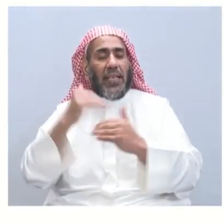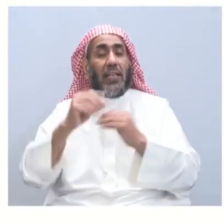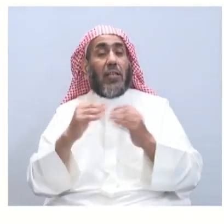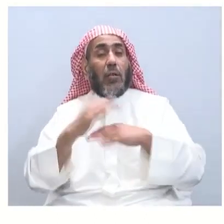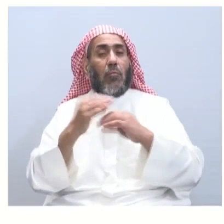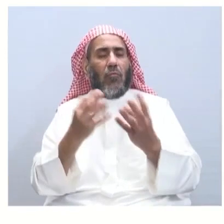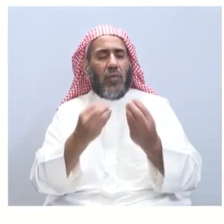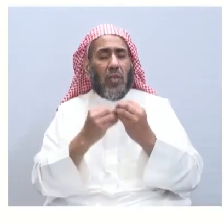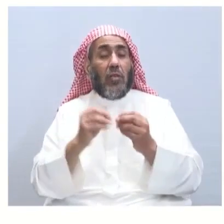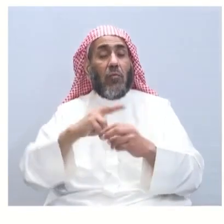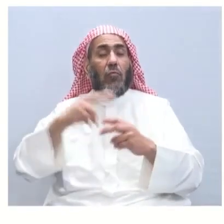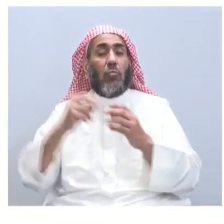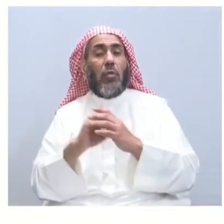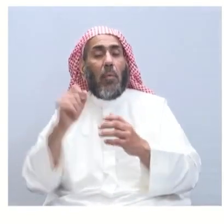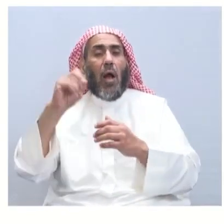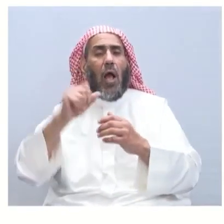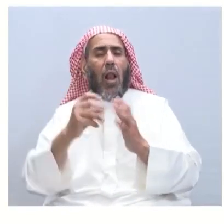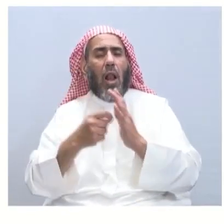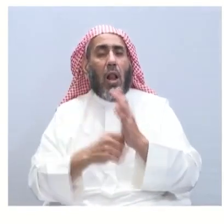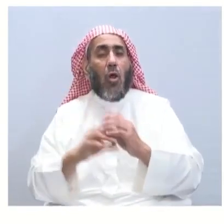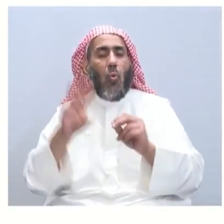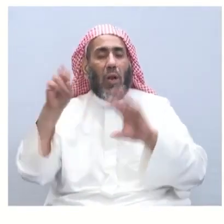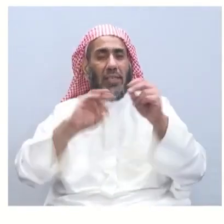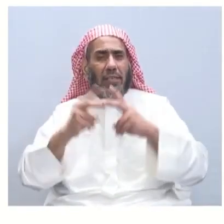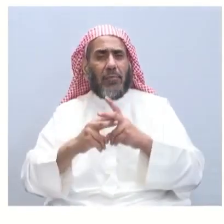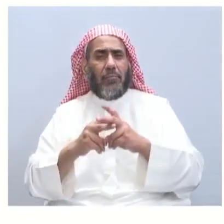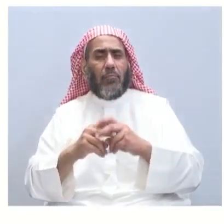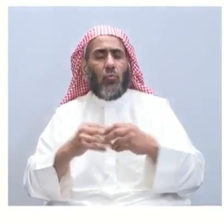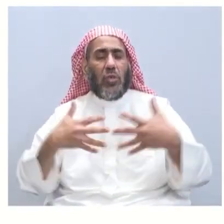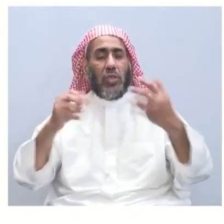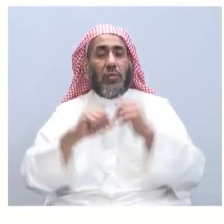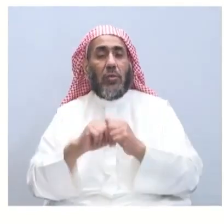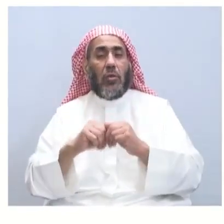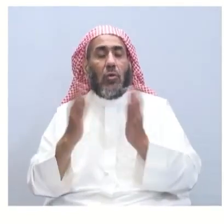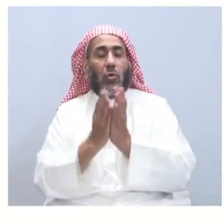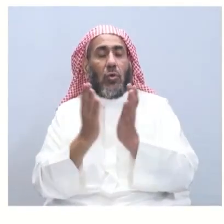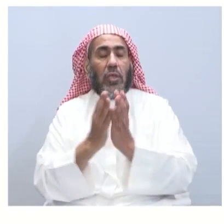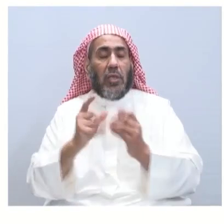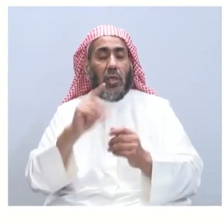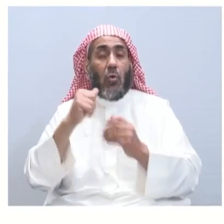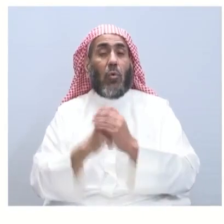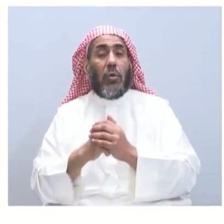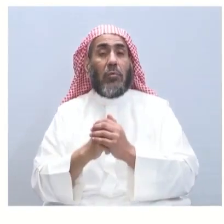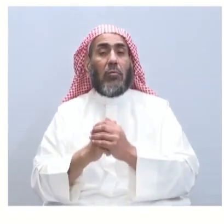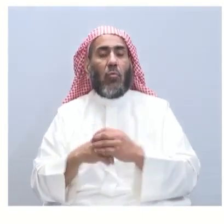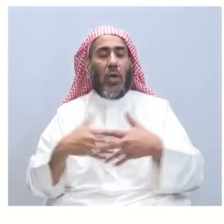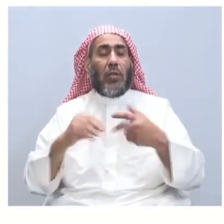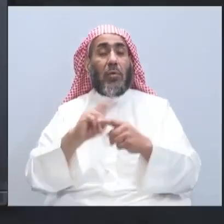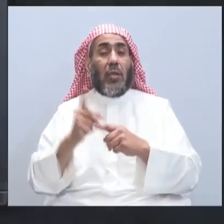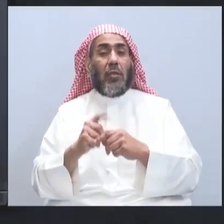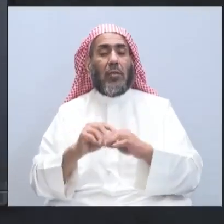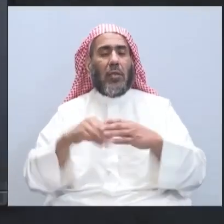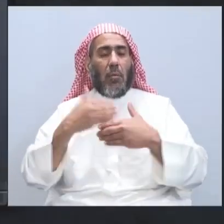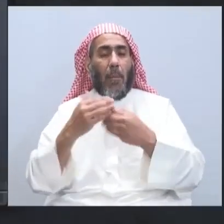احتضان الفنون المختلفه منها المقال والقصه والشعر والدراسات اللغويه والادبيه هي اذا